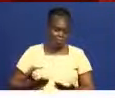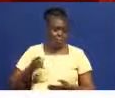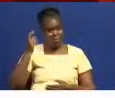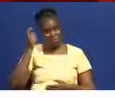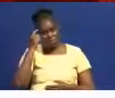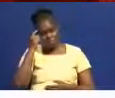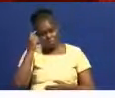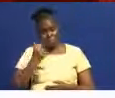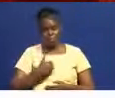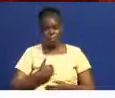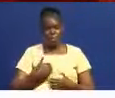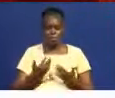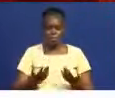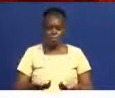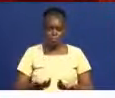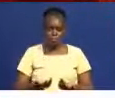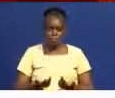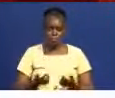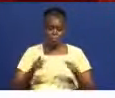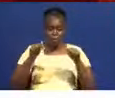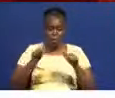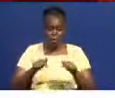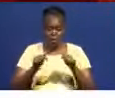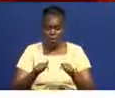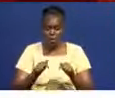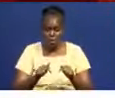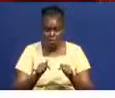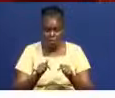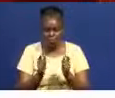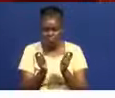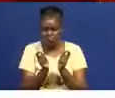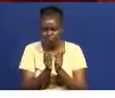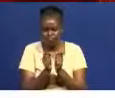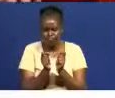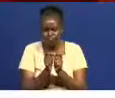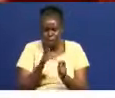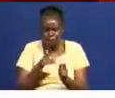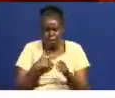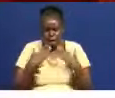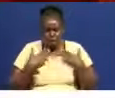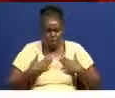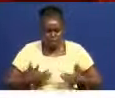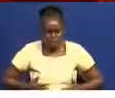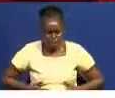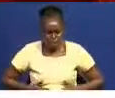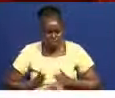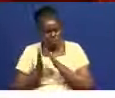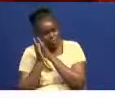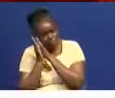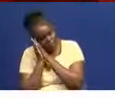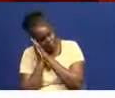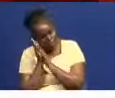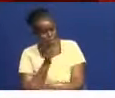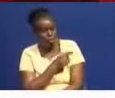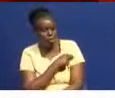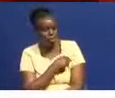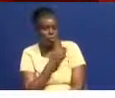vichwa. Hivi sasa wako na majanga ya maumivu wakiwa wamelala katika hizo hospitali.